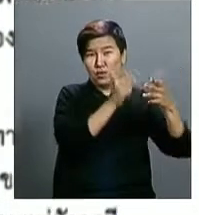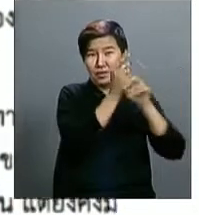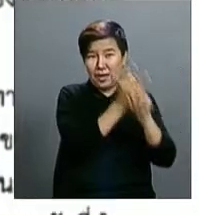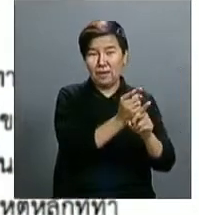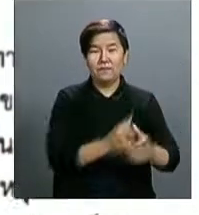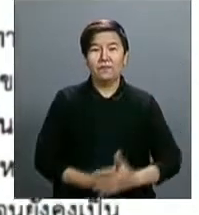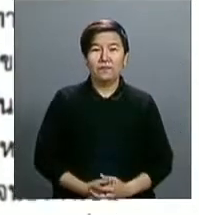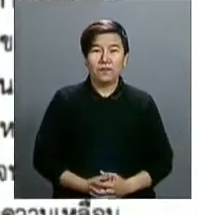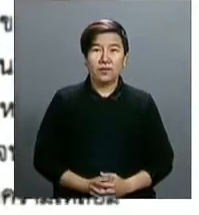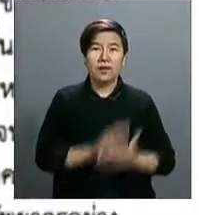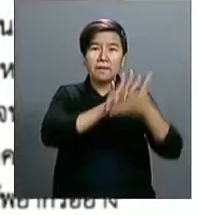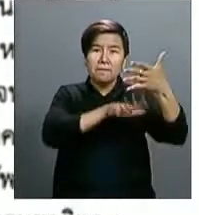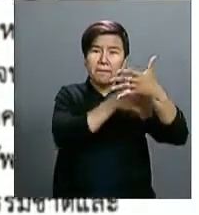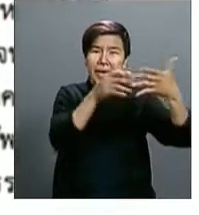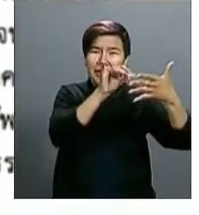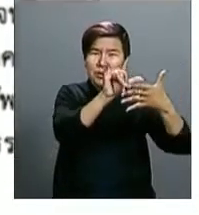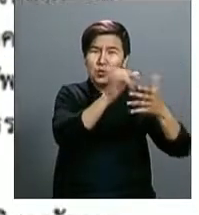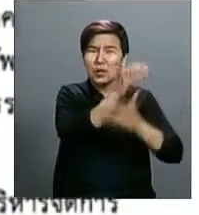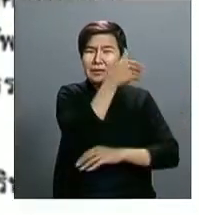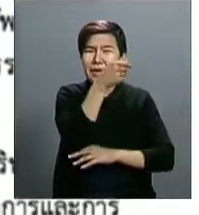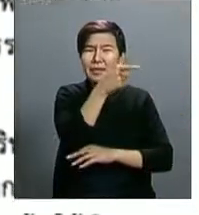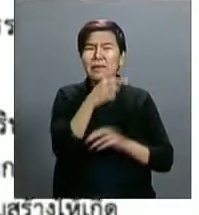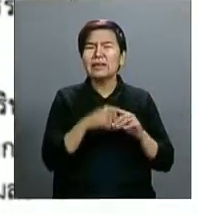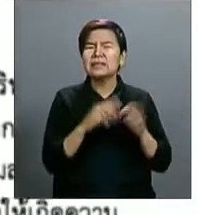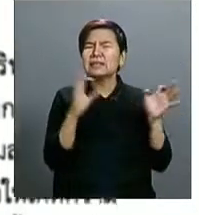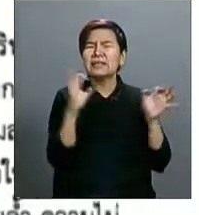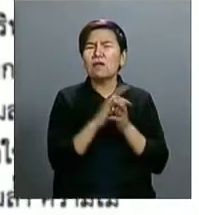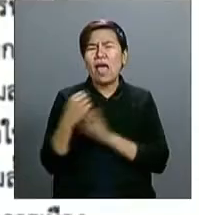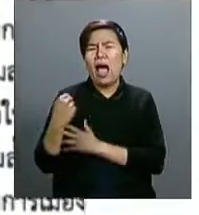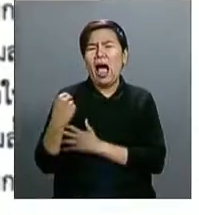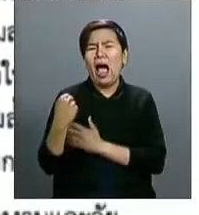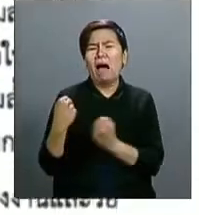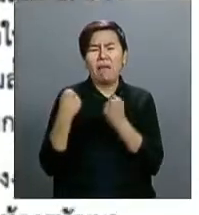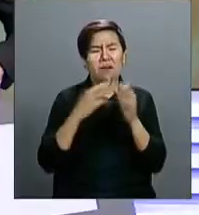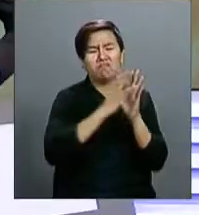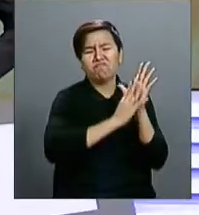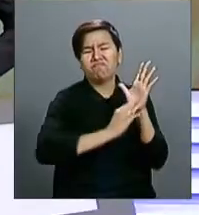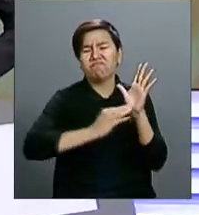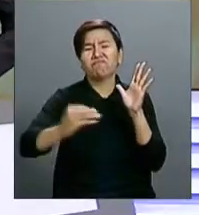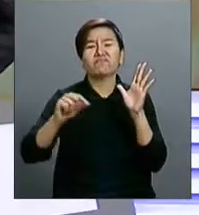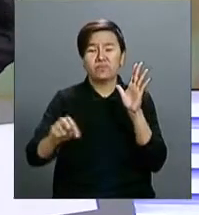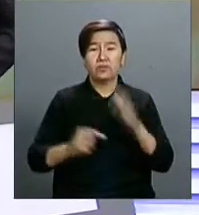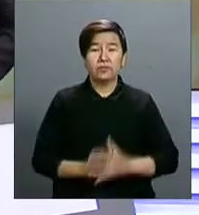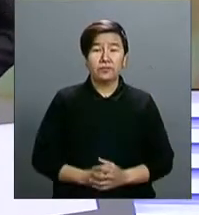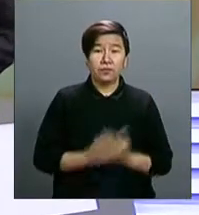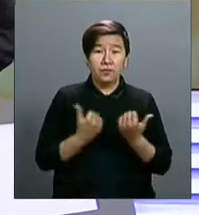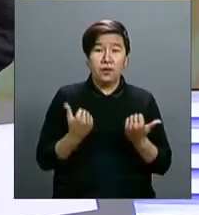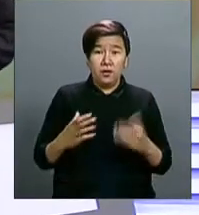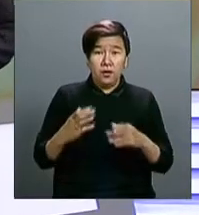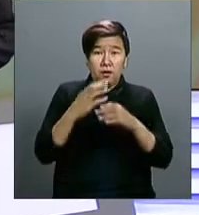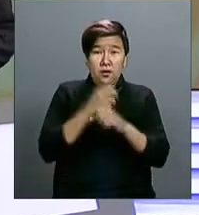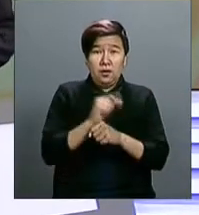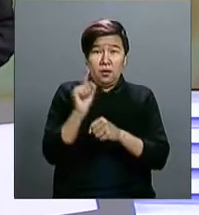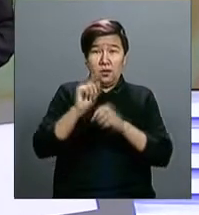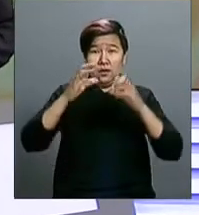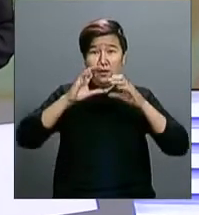ทธศาสตร์ชาติไม่ต่างอะไรกับการสืบทอดอำนาจค่ะถึงตอนนี้ก็น่าจะสรุปได้นะคะว่ายุทธศาสตร์ช